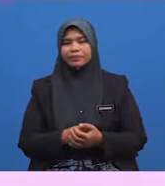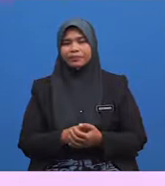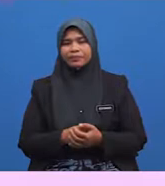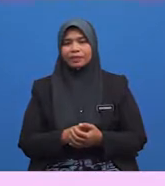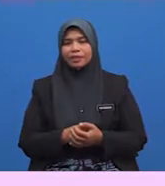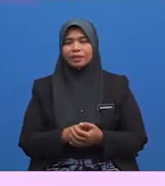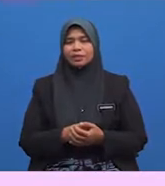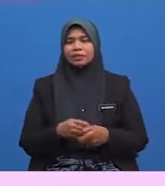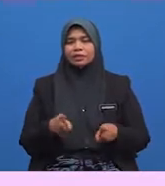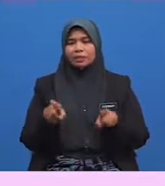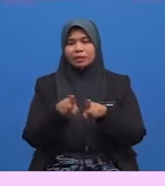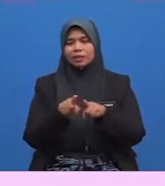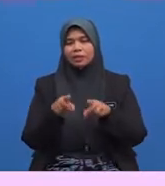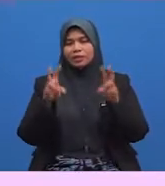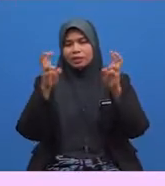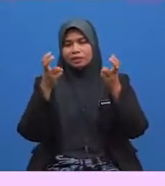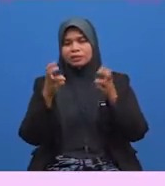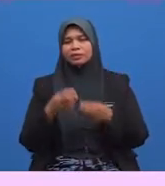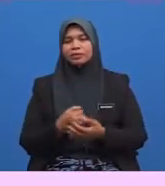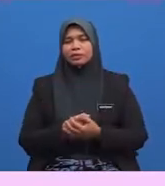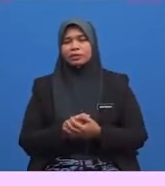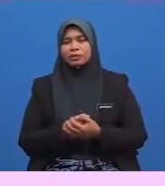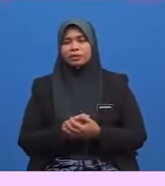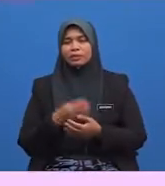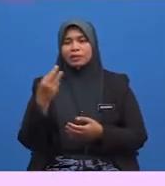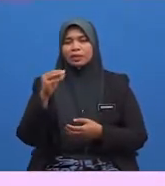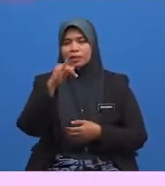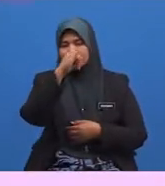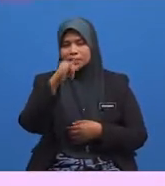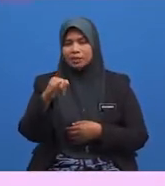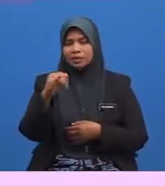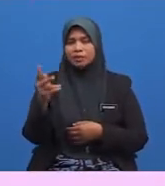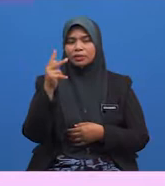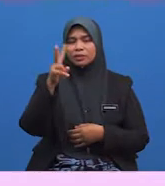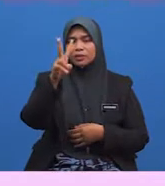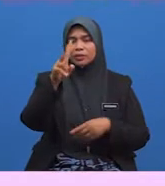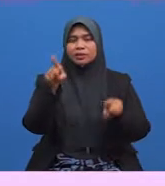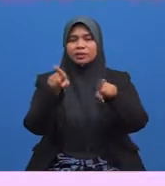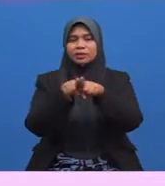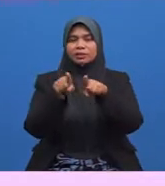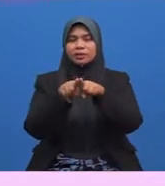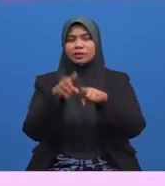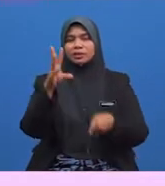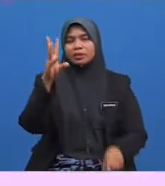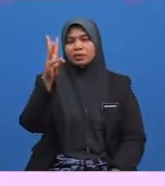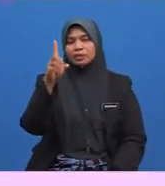kuasa 2 sebagai tajuk, maka jejari kuasa 2 sama dengan